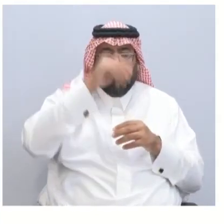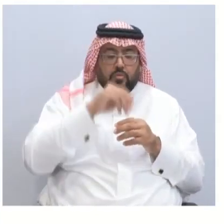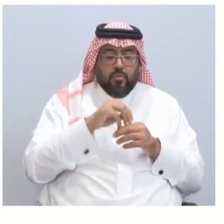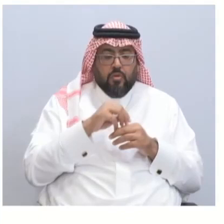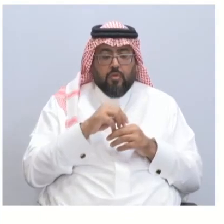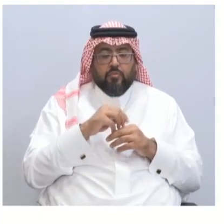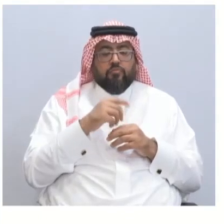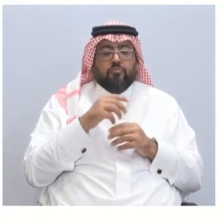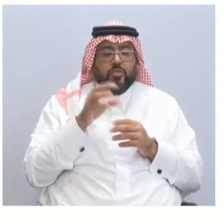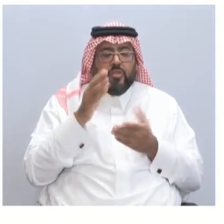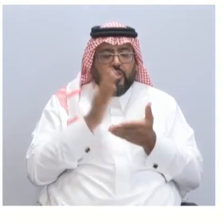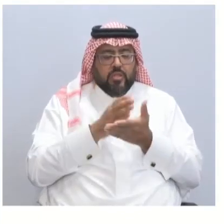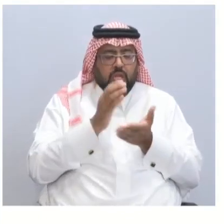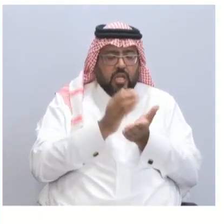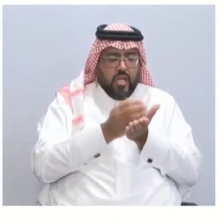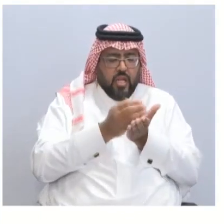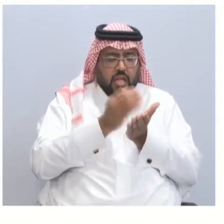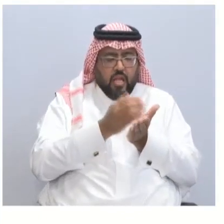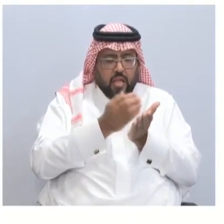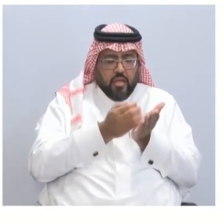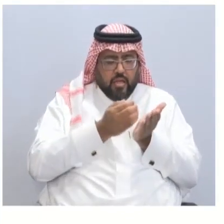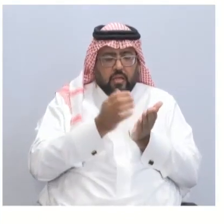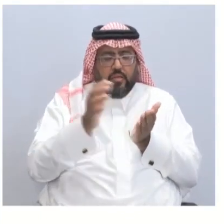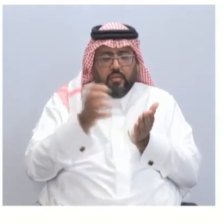من احتياجاتها من المحصولات